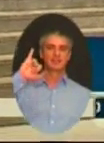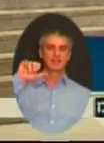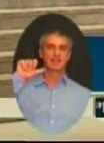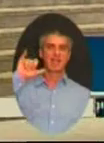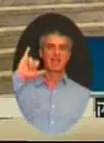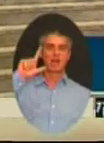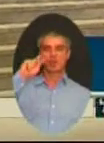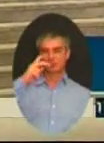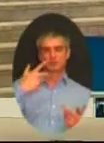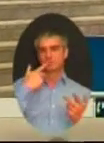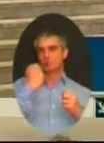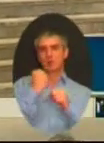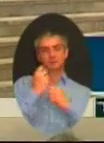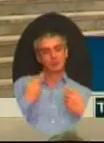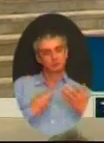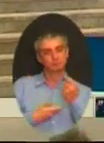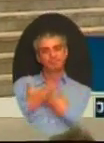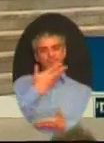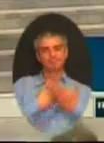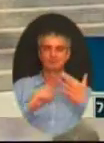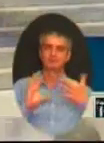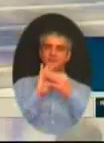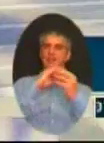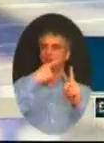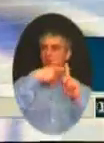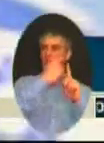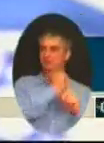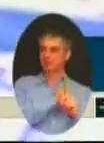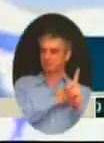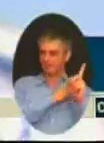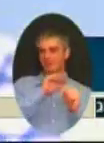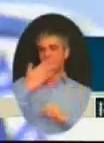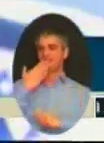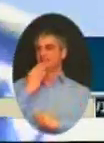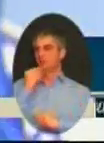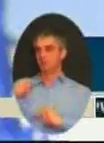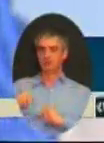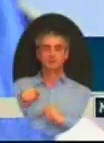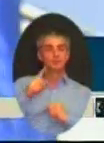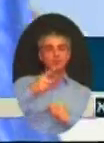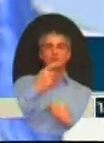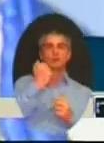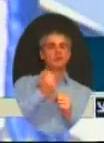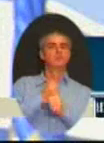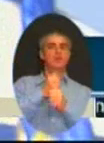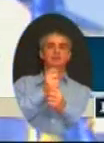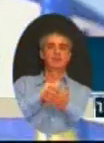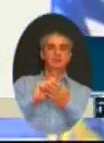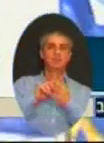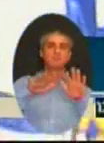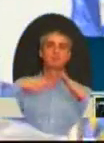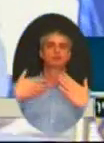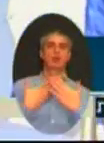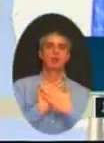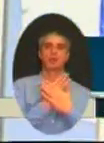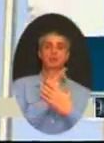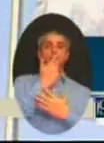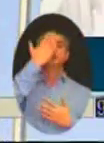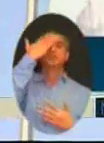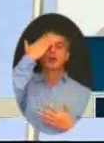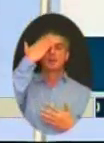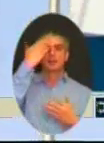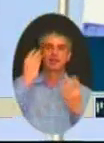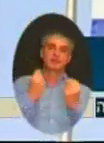של העולם האוונגליסטי לישראל, הוא כאן, וחוץ מהעובדה הוא מייצג אדמיניסטרציה, הוא מייצג ממשל חדש,